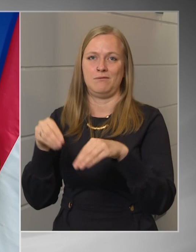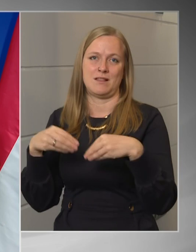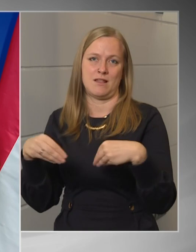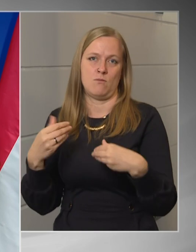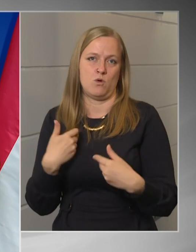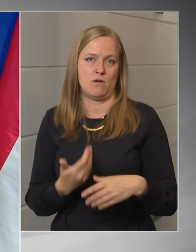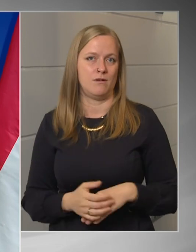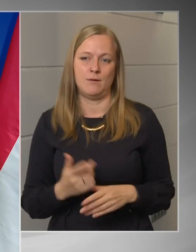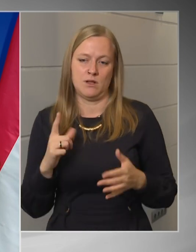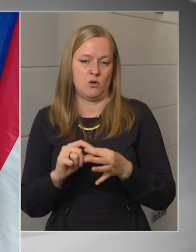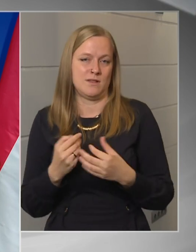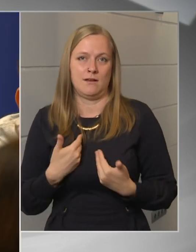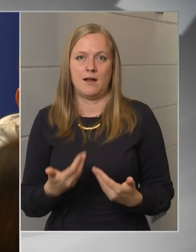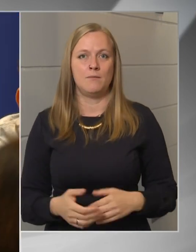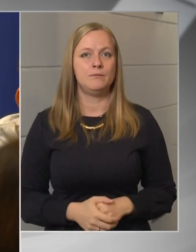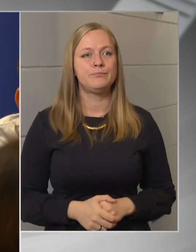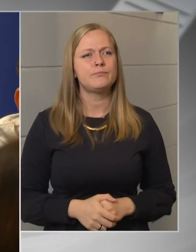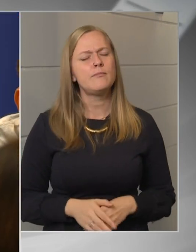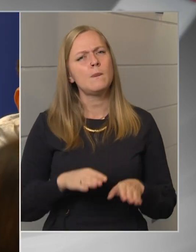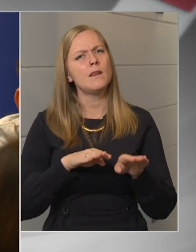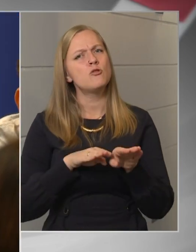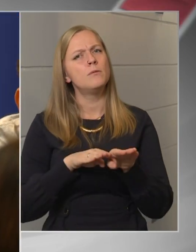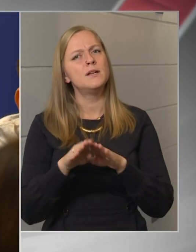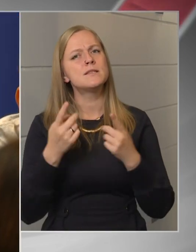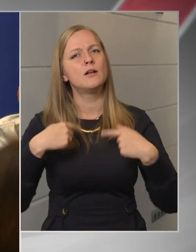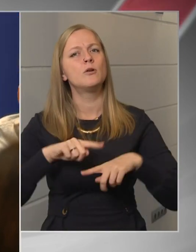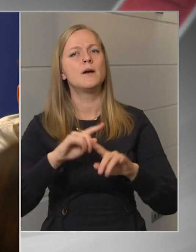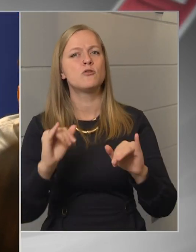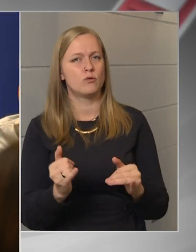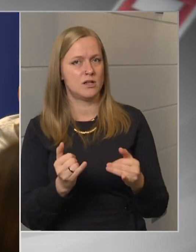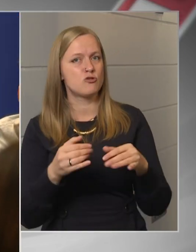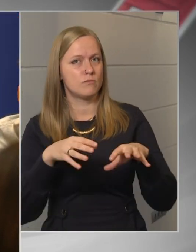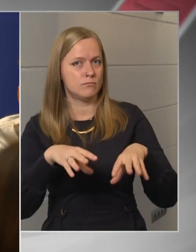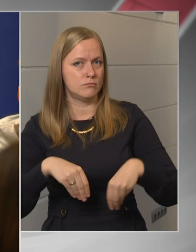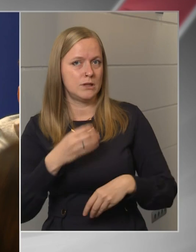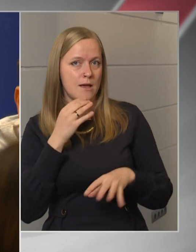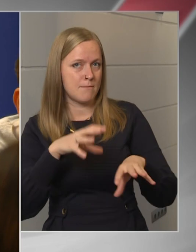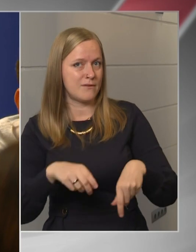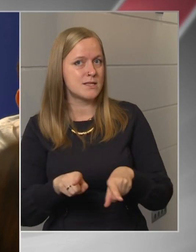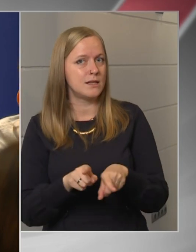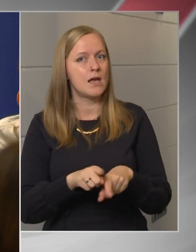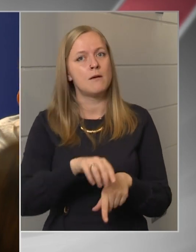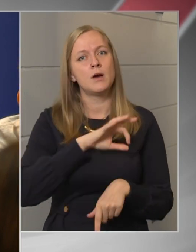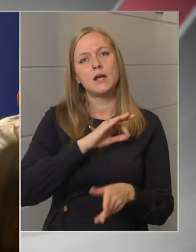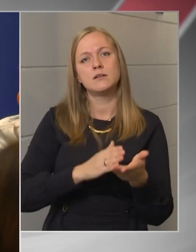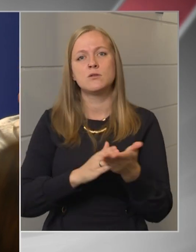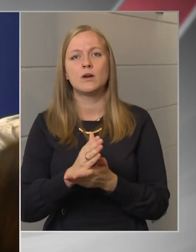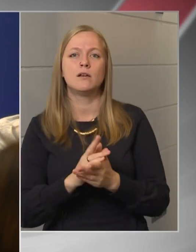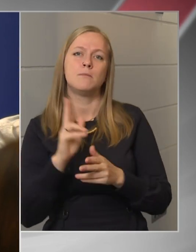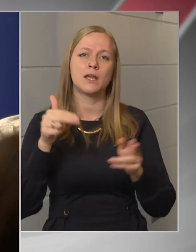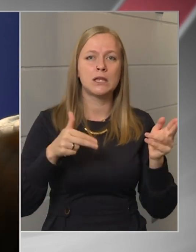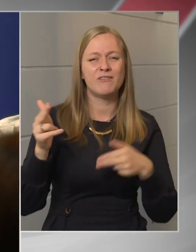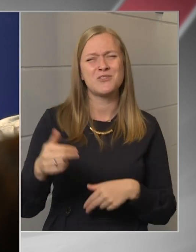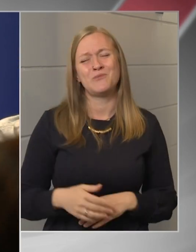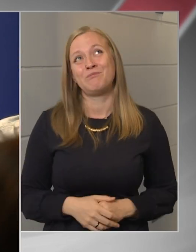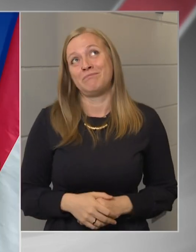ez jó is így. És a miniszterelnök máskor is vesz igénybe ilyen baráti szolgáltatásokat, vagy meghívásokat? Én nem